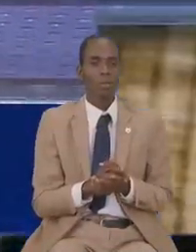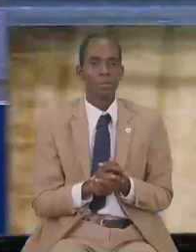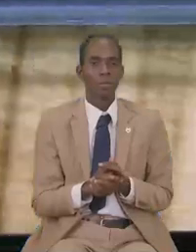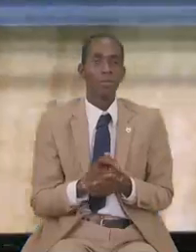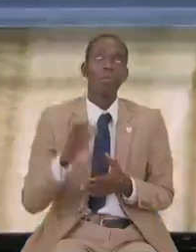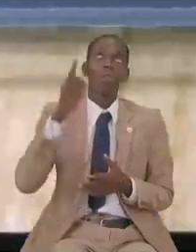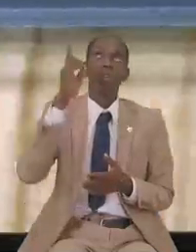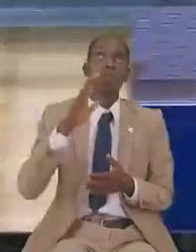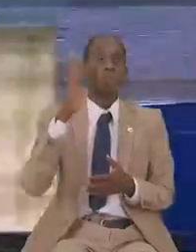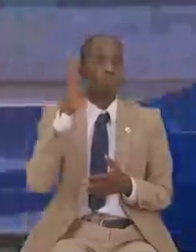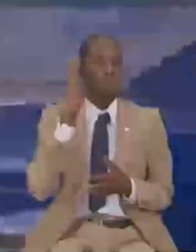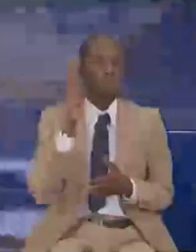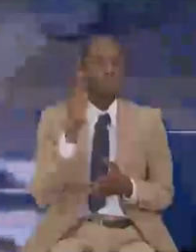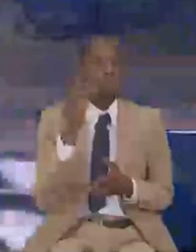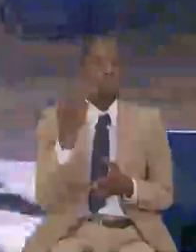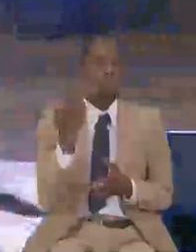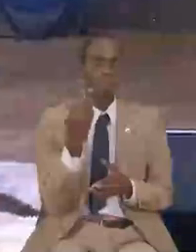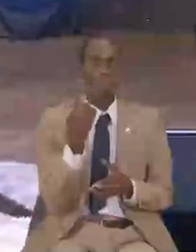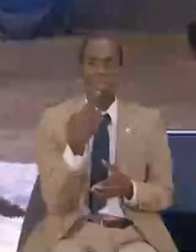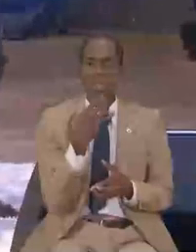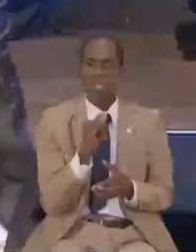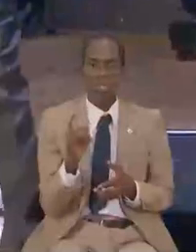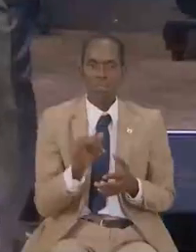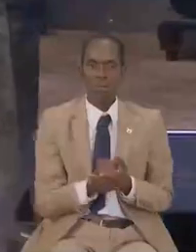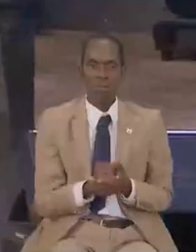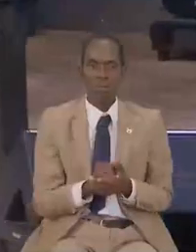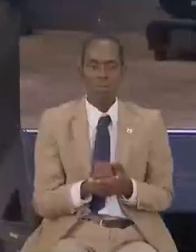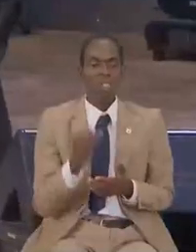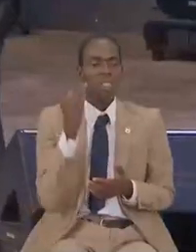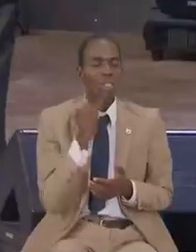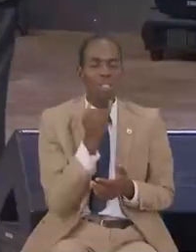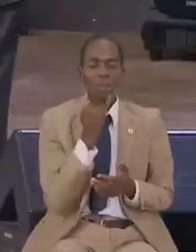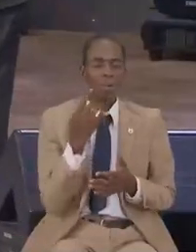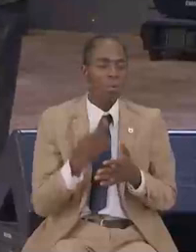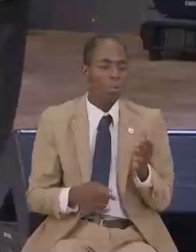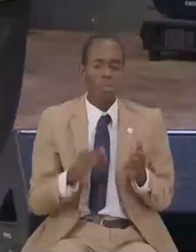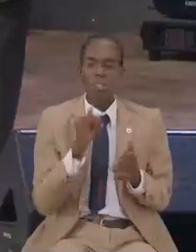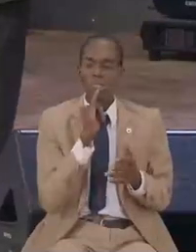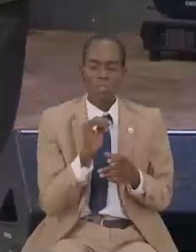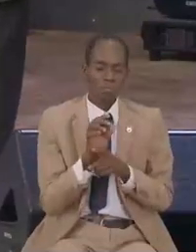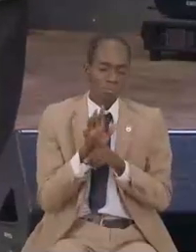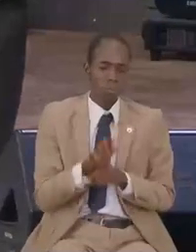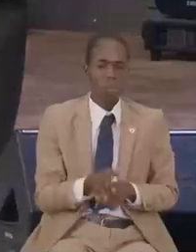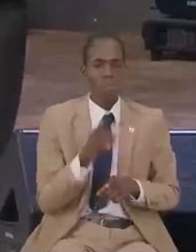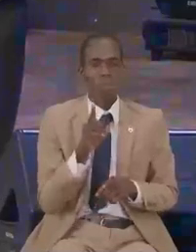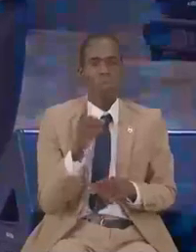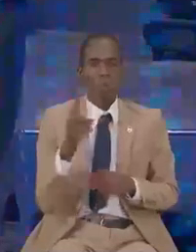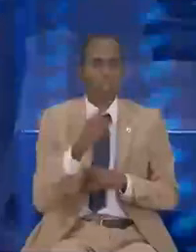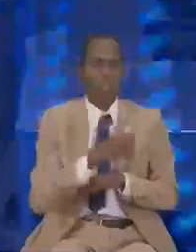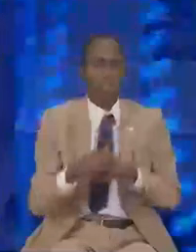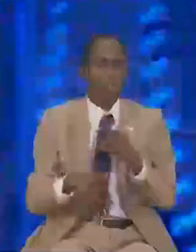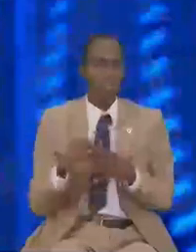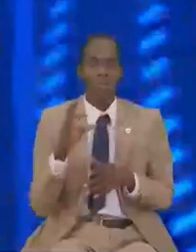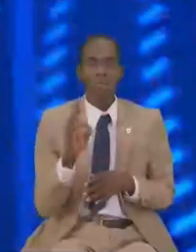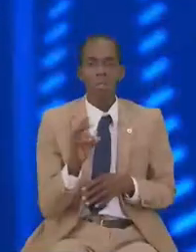Dieu dit que Israël, qu'est-ce que je t'ai dit? Oui, le repos pour toi. Oui, il faut prendre le